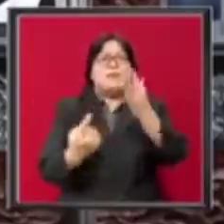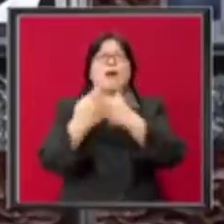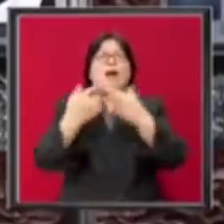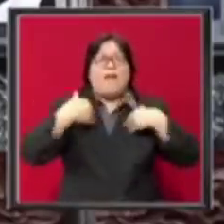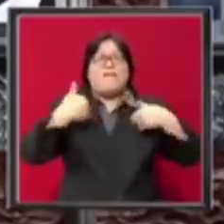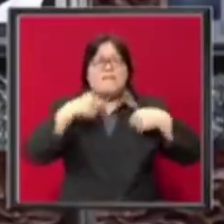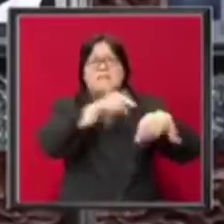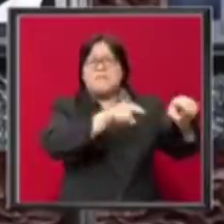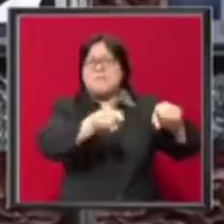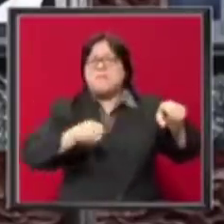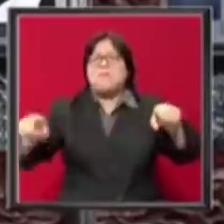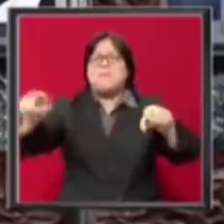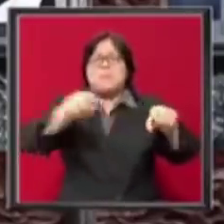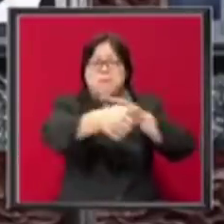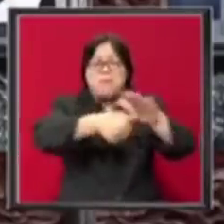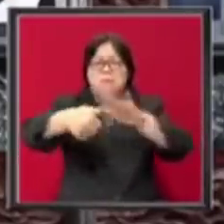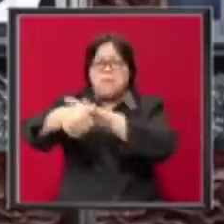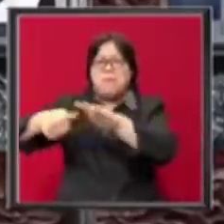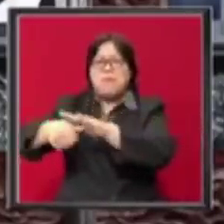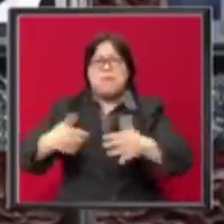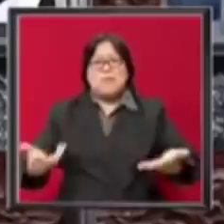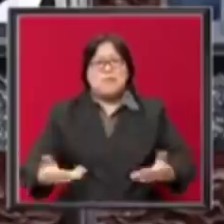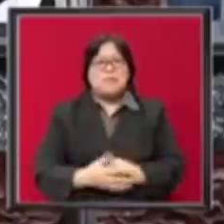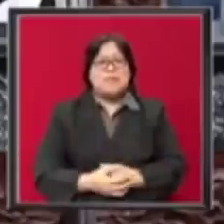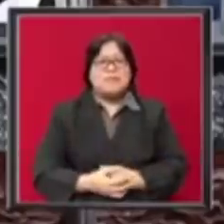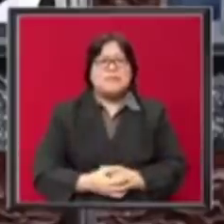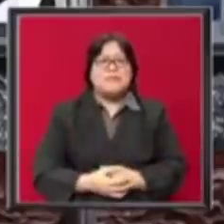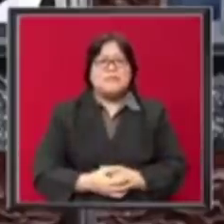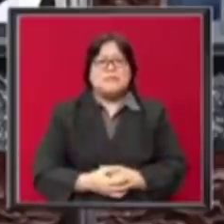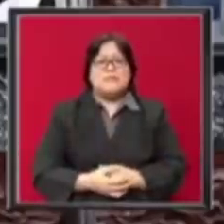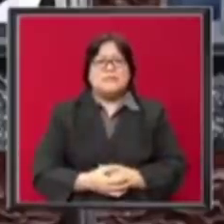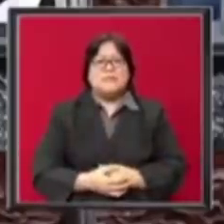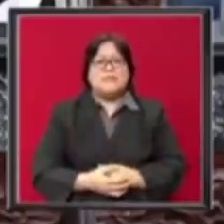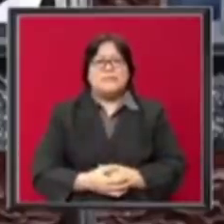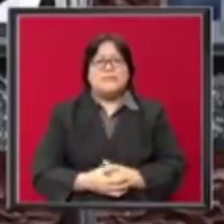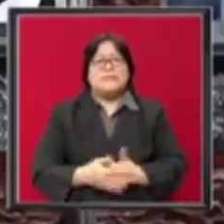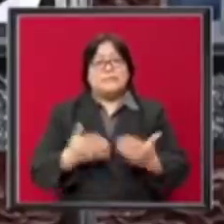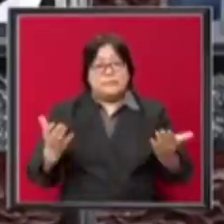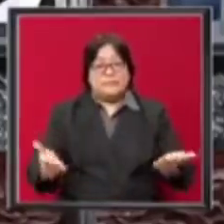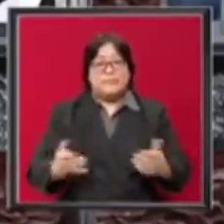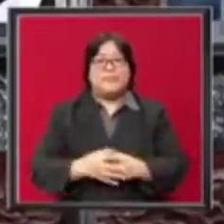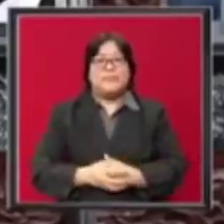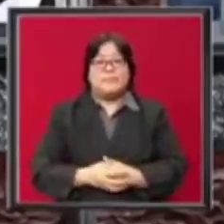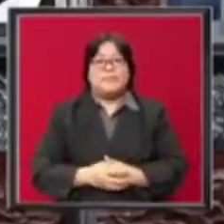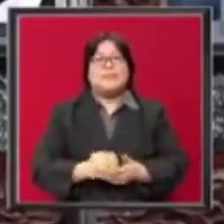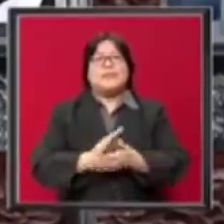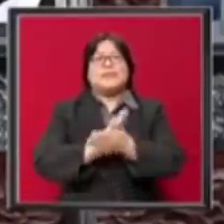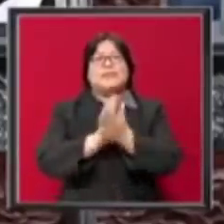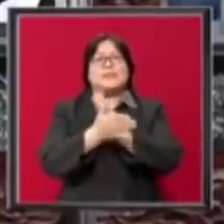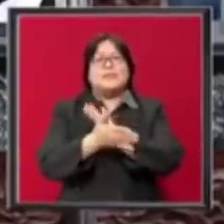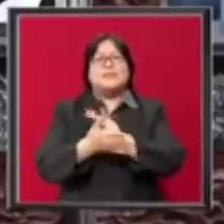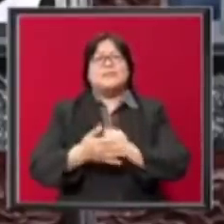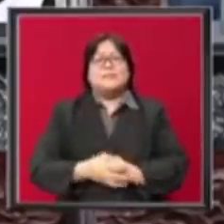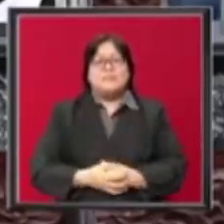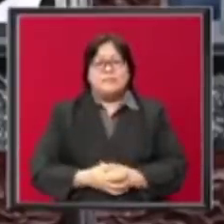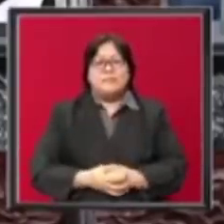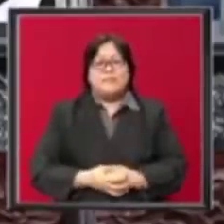Ada celah sana, celah sini, disorok sana, disorok sini. Tak. Jadi oleh yang